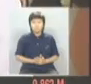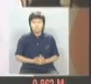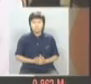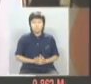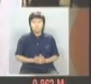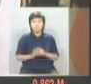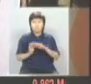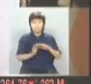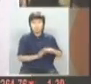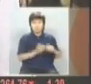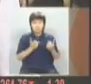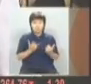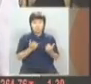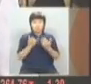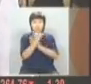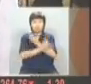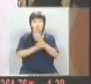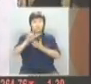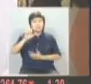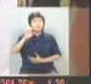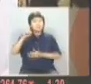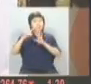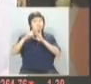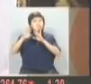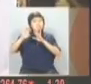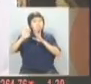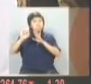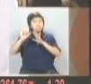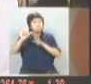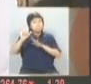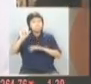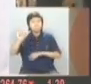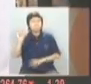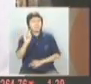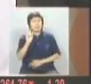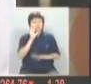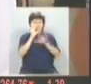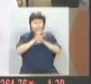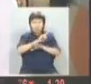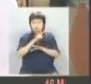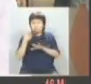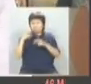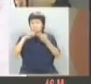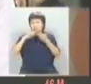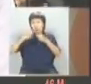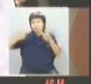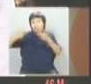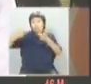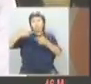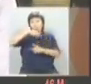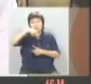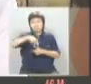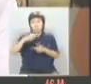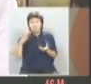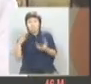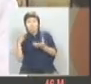และริเบีรในเวลานี้มีสภาพคล้ายกัภาวะสงครามและเหมือนเกิดการแยกประเทศเกิดขึ้นนะครับโยฝายประชาชนก็พยาย